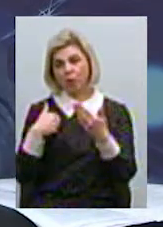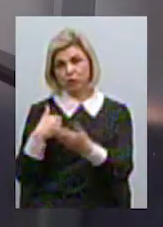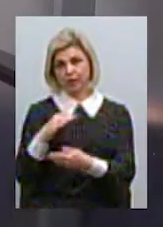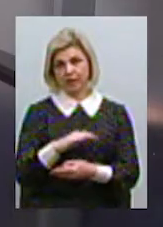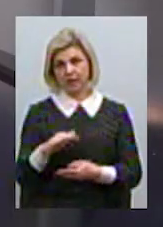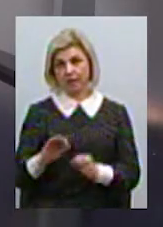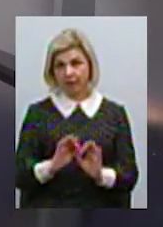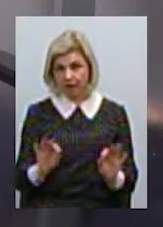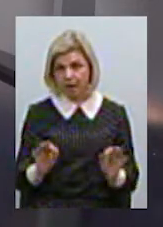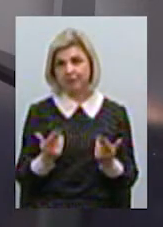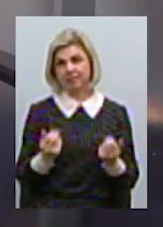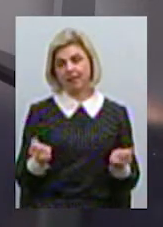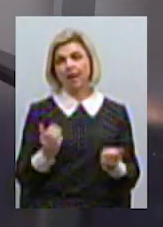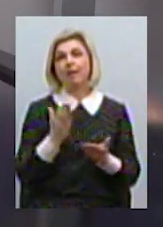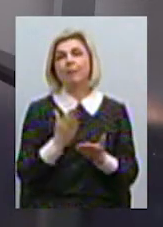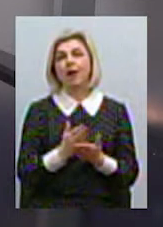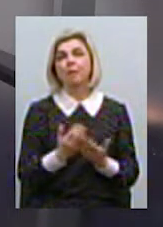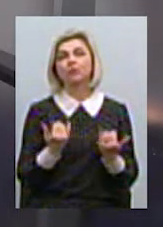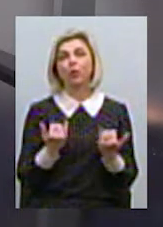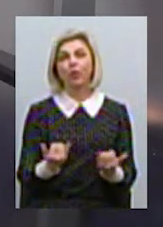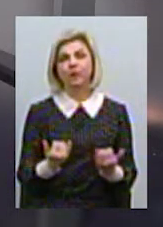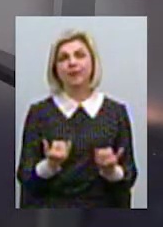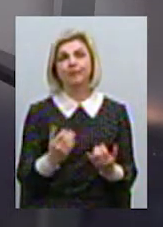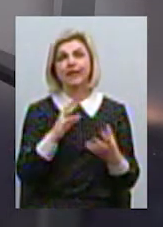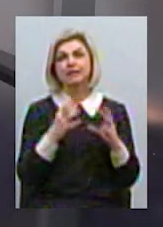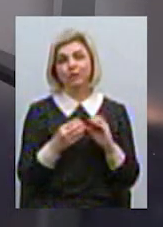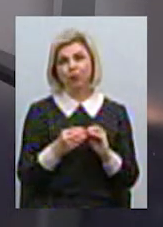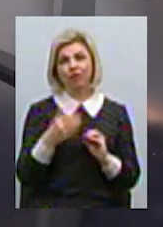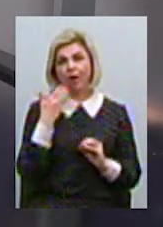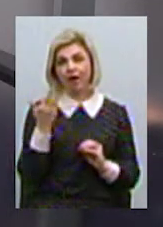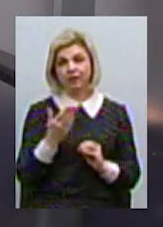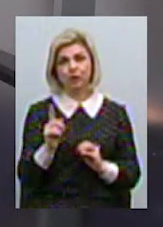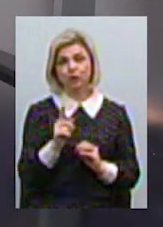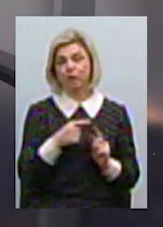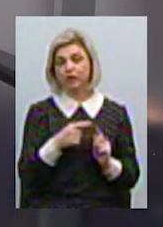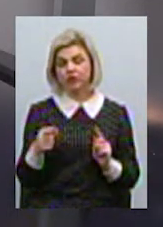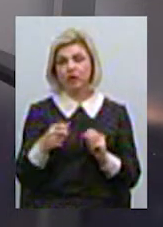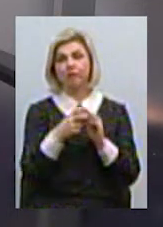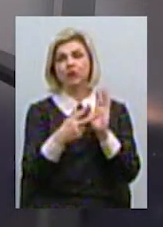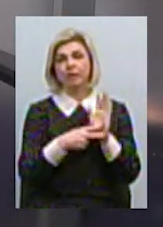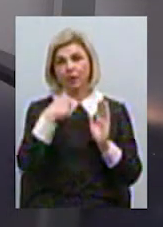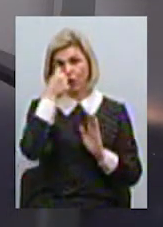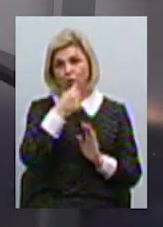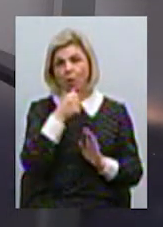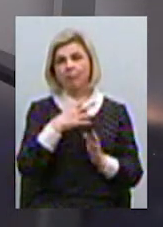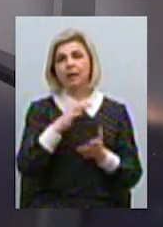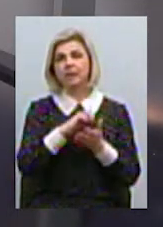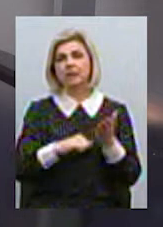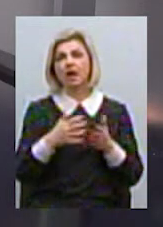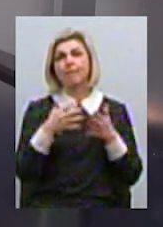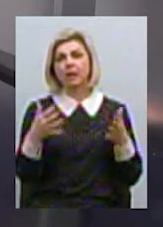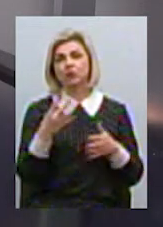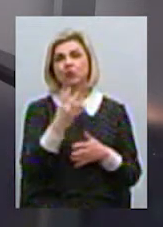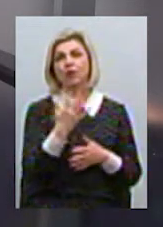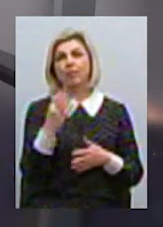Прекрасно? Прекрасно. Ми вже маємо сьогодні звітувати про те, що протягом 2018 року було стягнуто більше 45